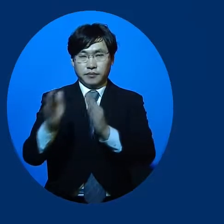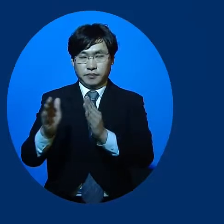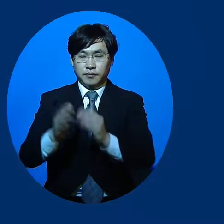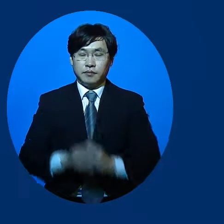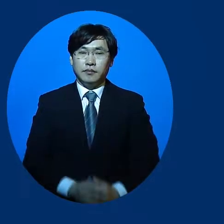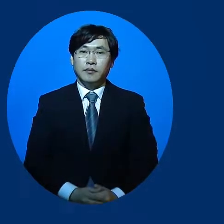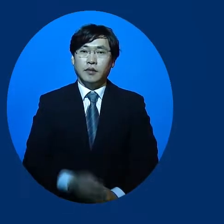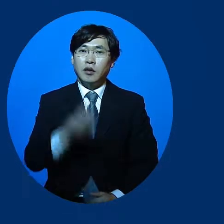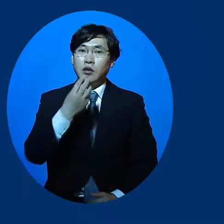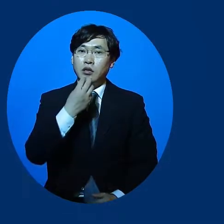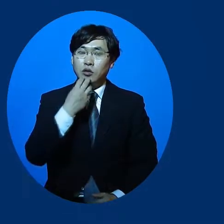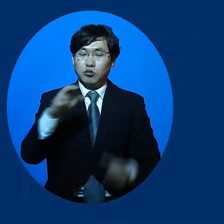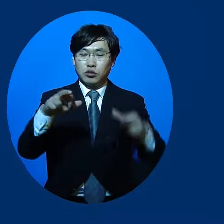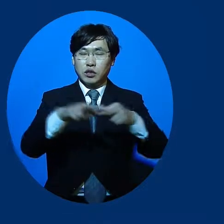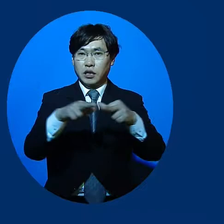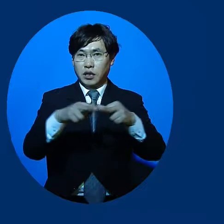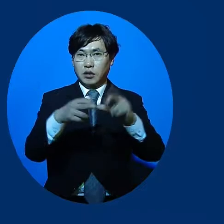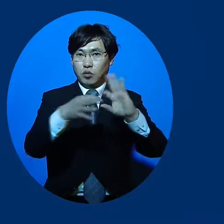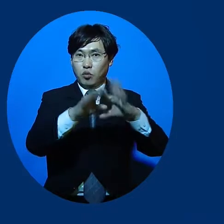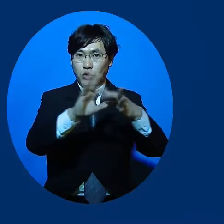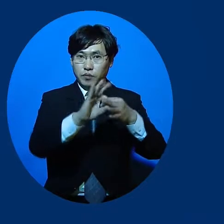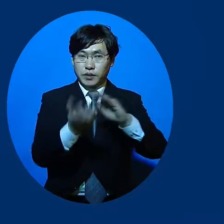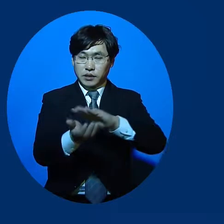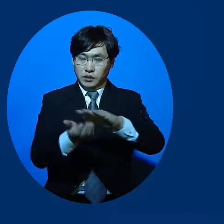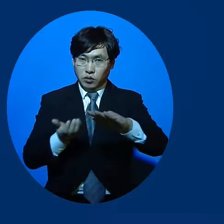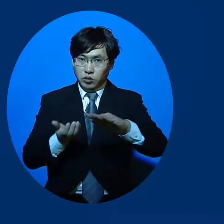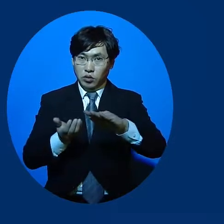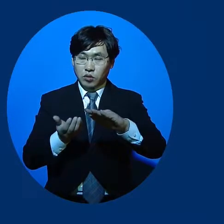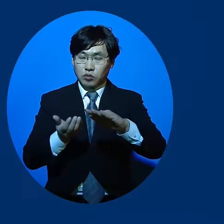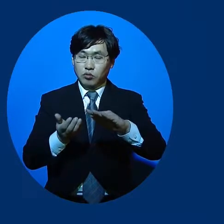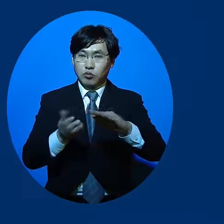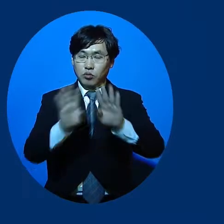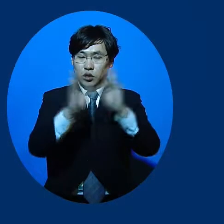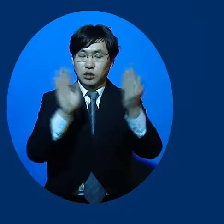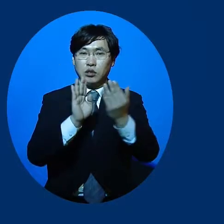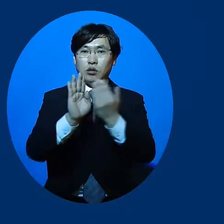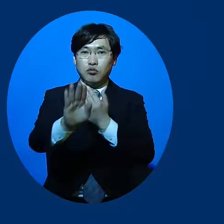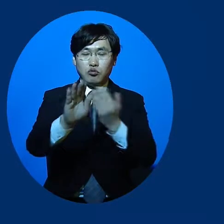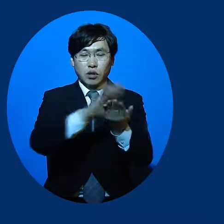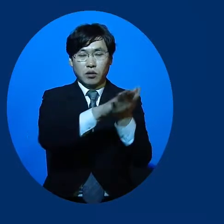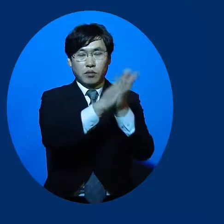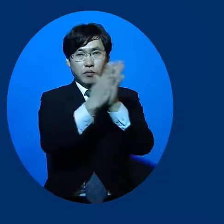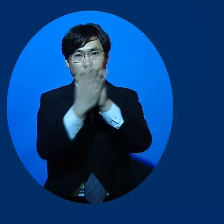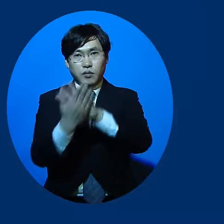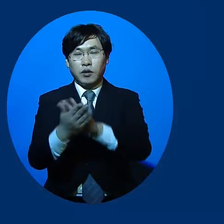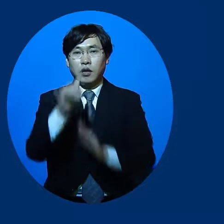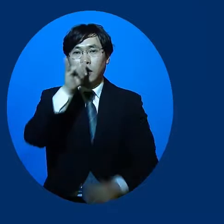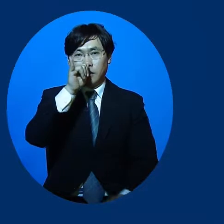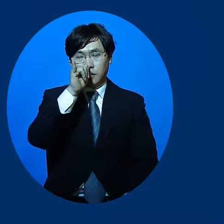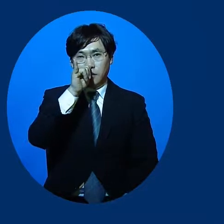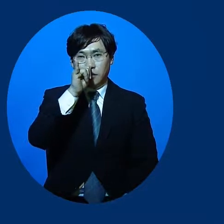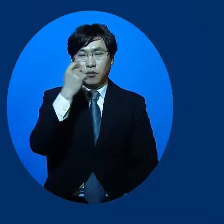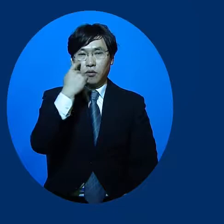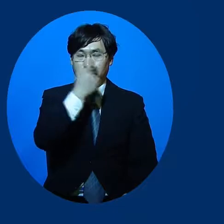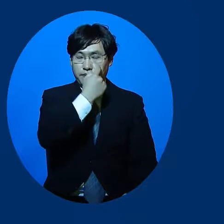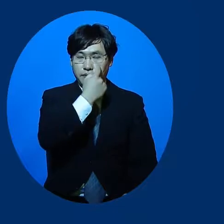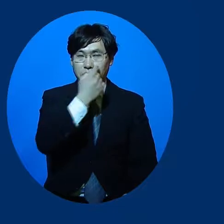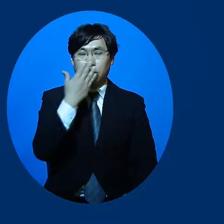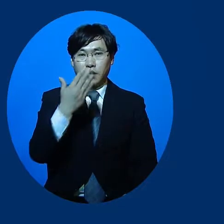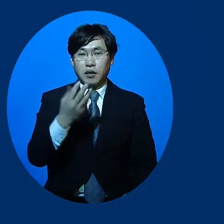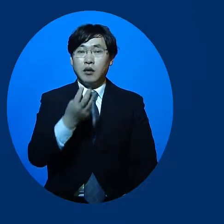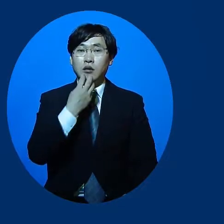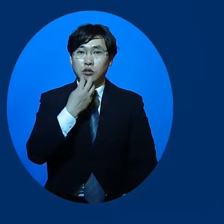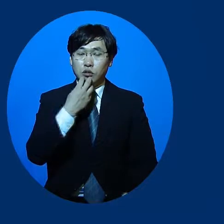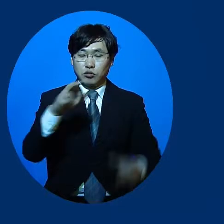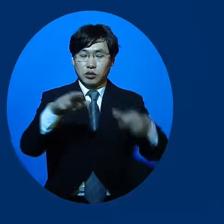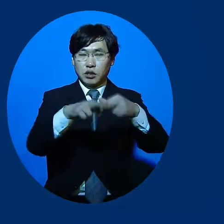서울 패럴림픽 개최 이전과 개최 이후에 많은 변화가 있다는 것을 확인할 수 있습니다. 서울